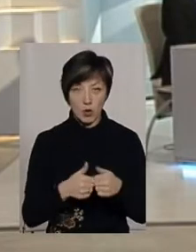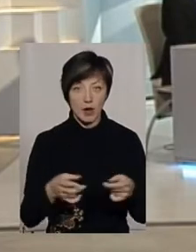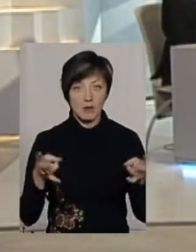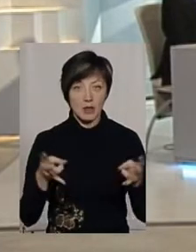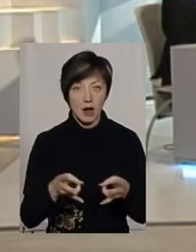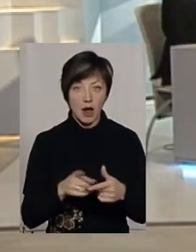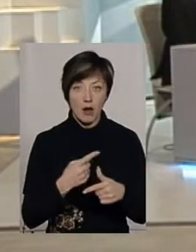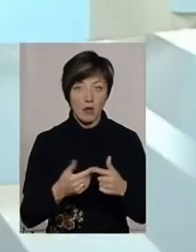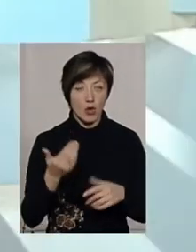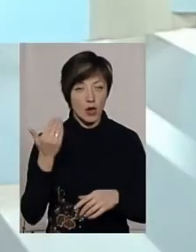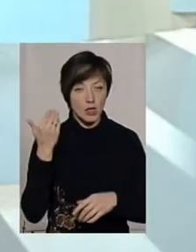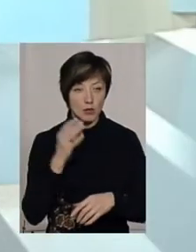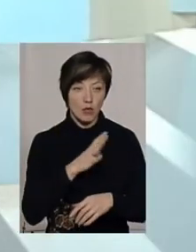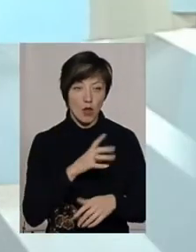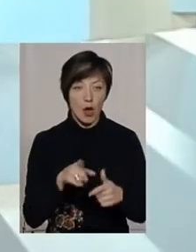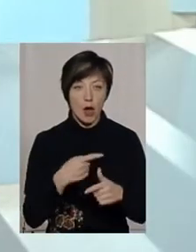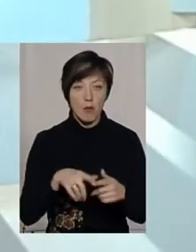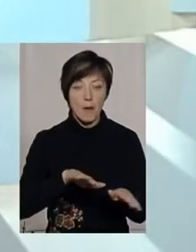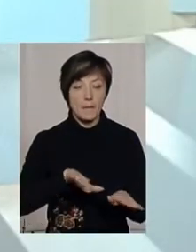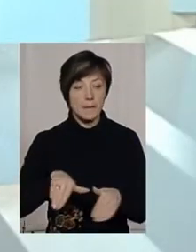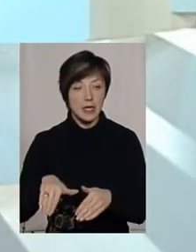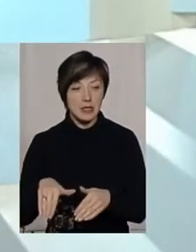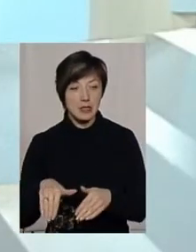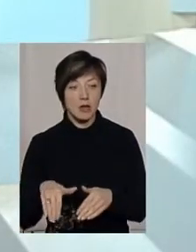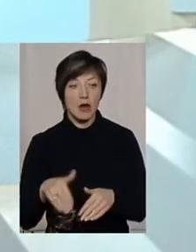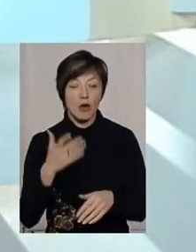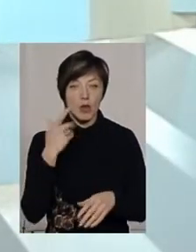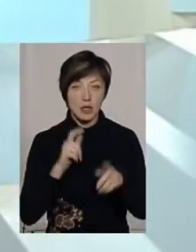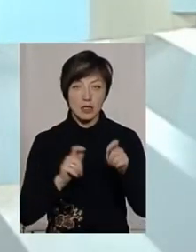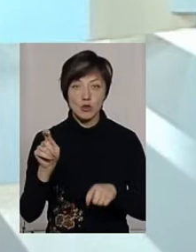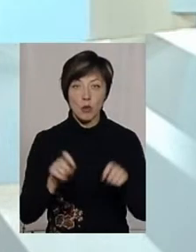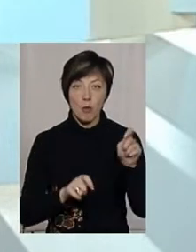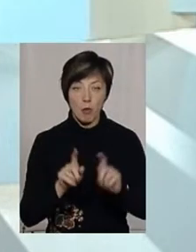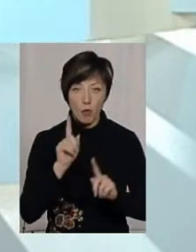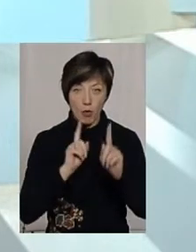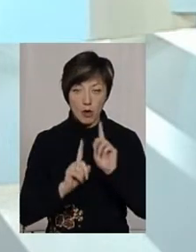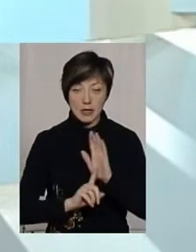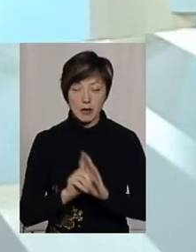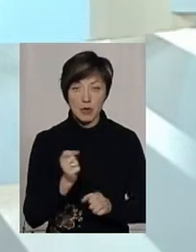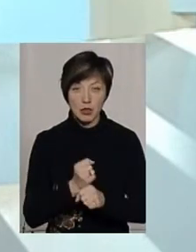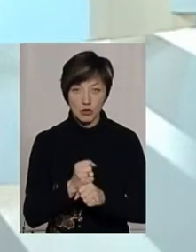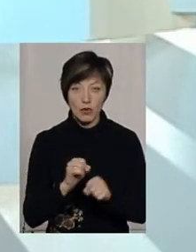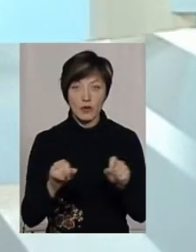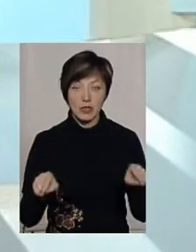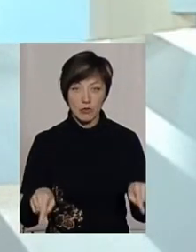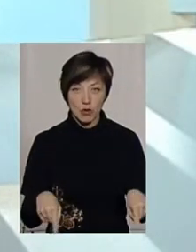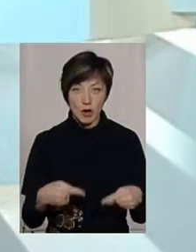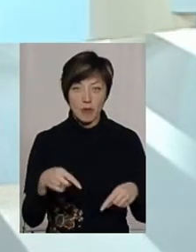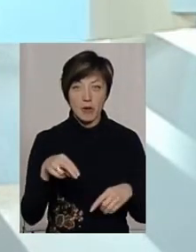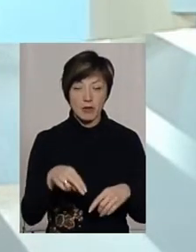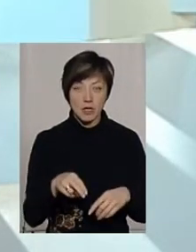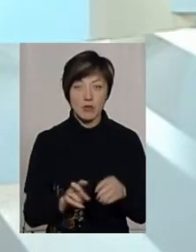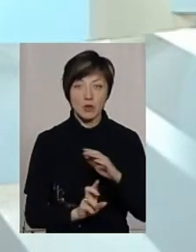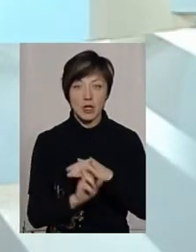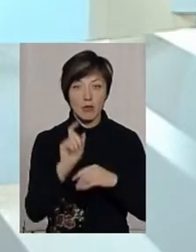Треба або раніше було, або вже після того, як вже собор, як кажуть, запрацював і утворив Православну